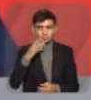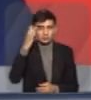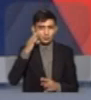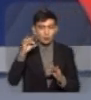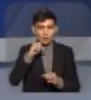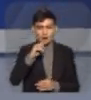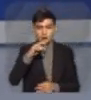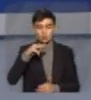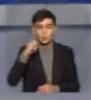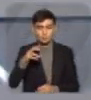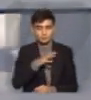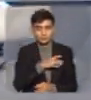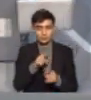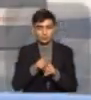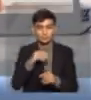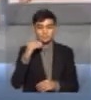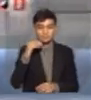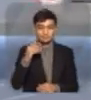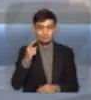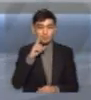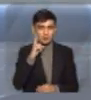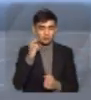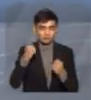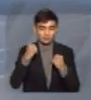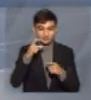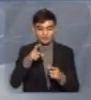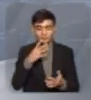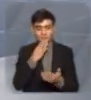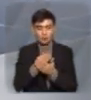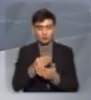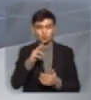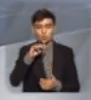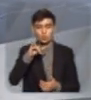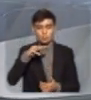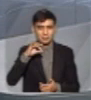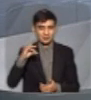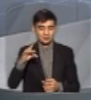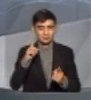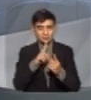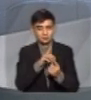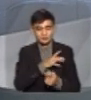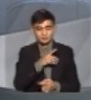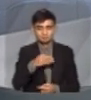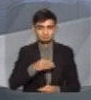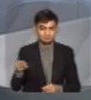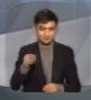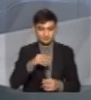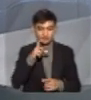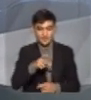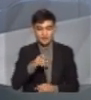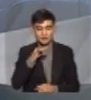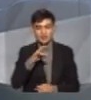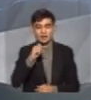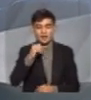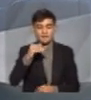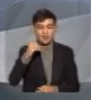Артема Сафрыгина. Юный спортсмен встретился со своим кумиром, всемирно известным теннисистом Новаком Джоковичем. Он и Рафаэль